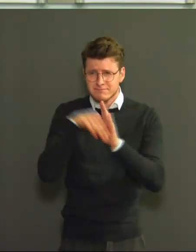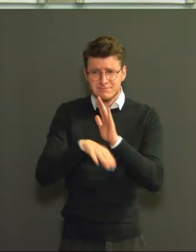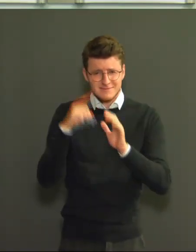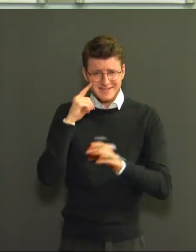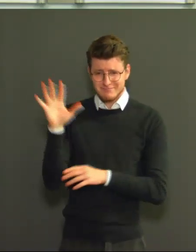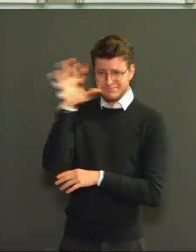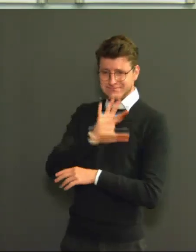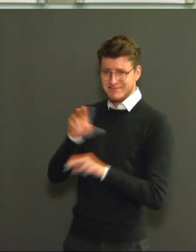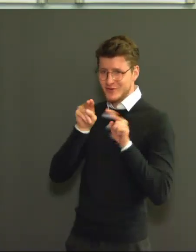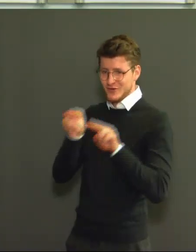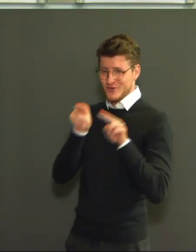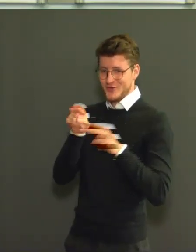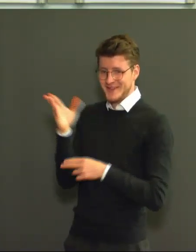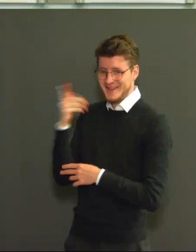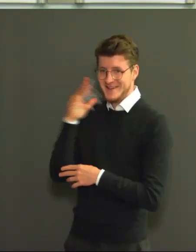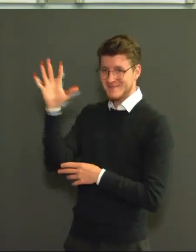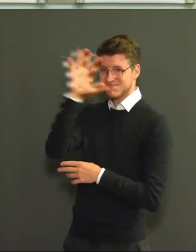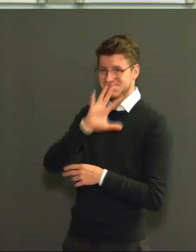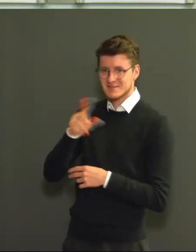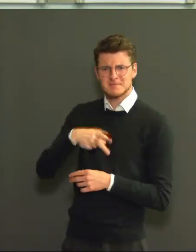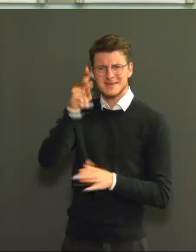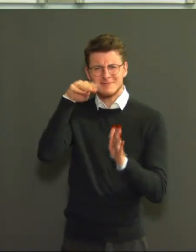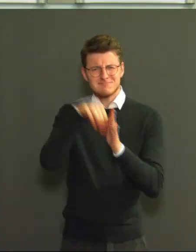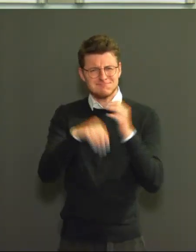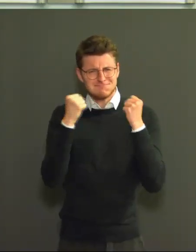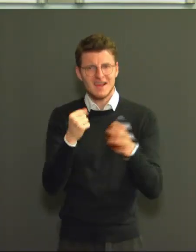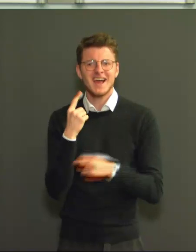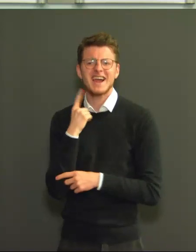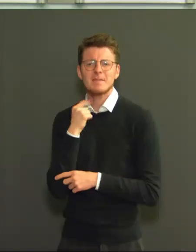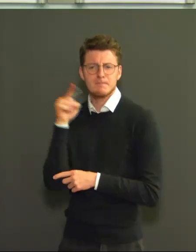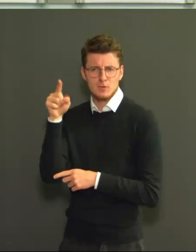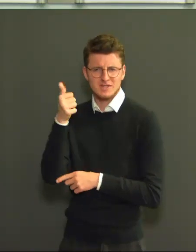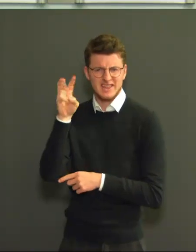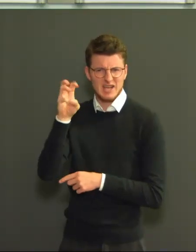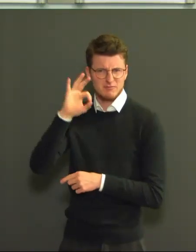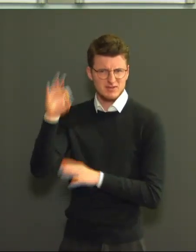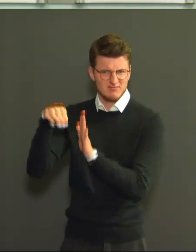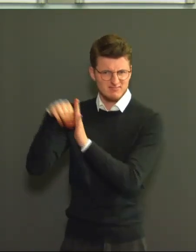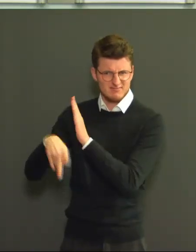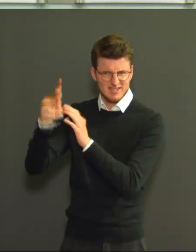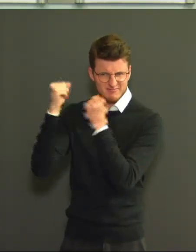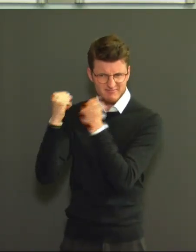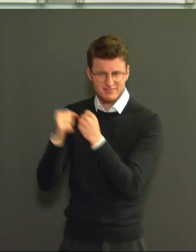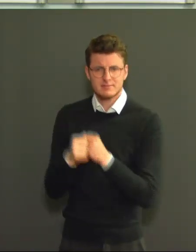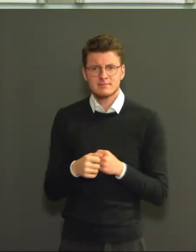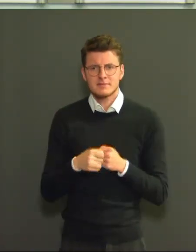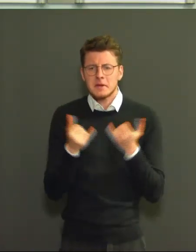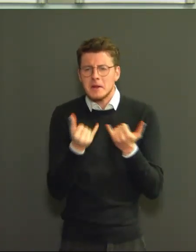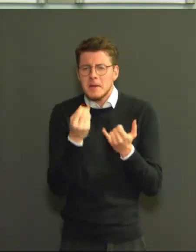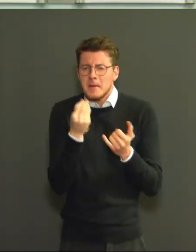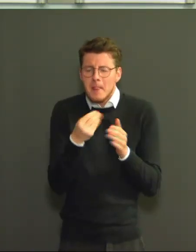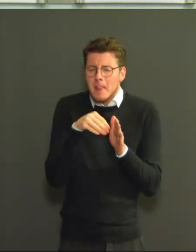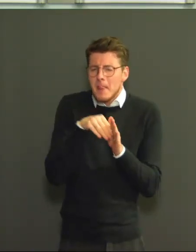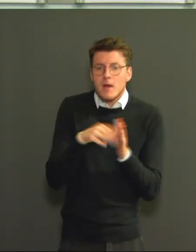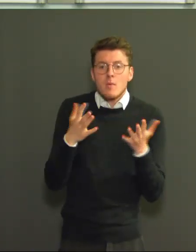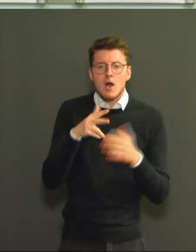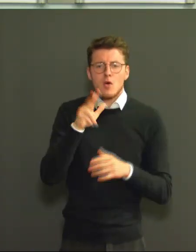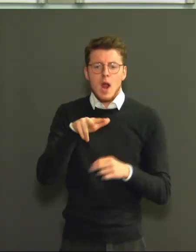grootste daling zien we in Limburg met min 36%, de kleinste daling in Waals-Brabant met min